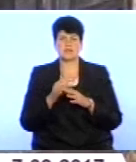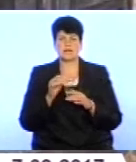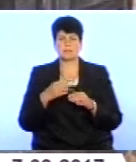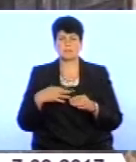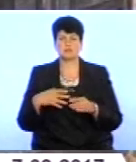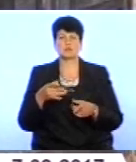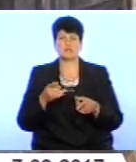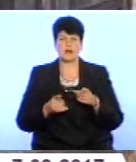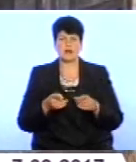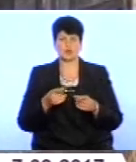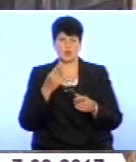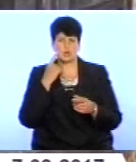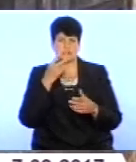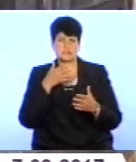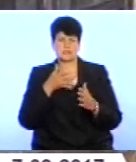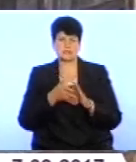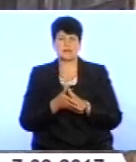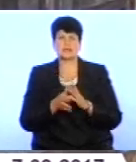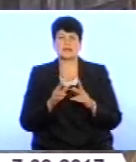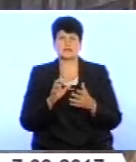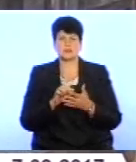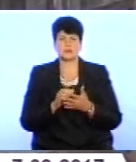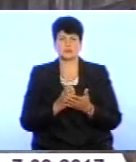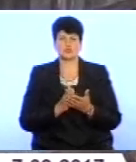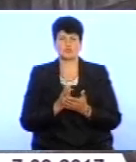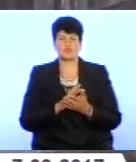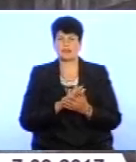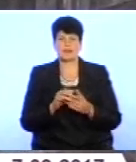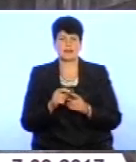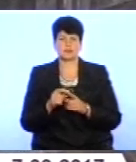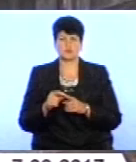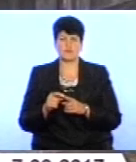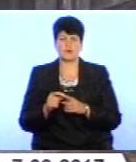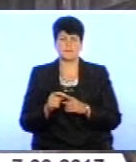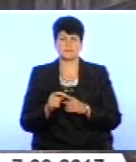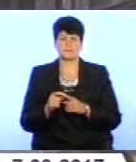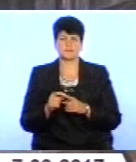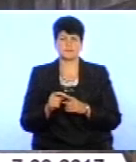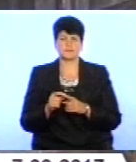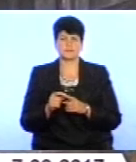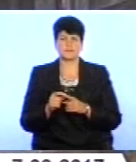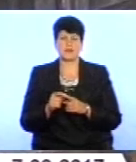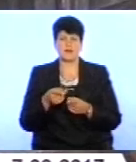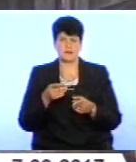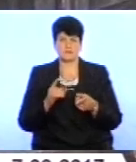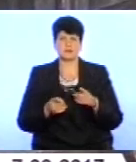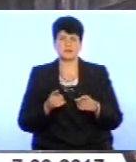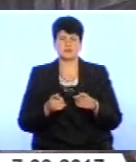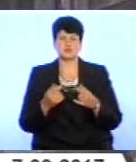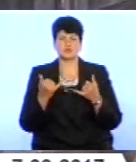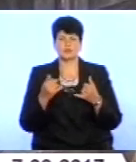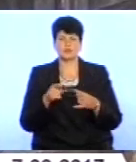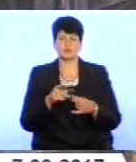могли реально оцінити, як займаються військовослужбовці не на словах і камерою, і пером, а в ділі. Сьогодні